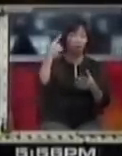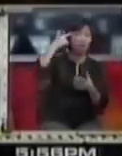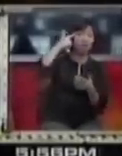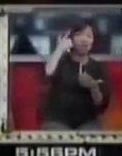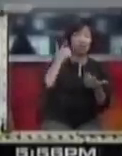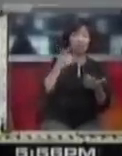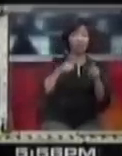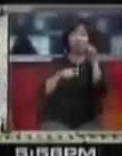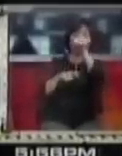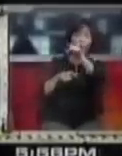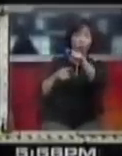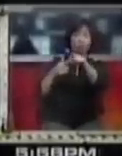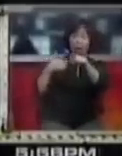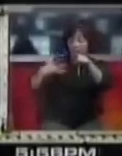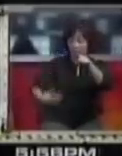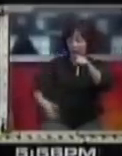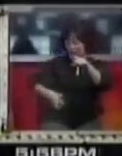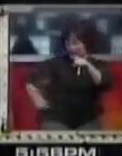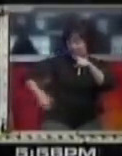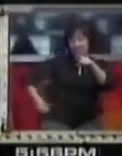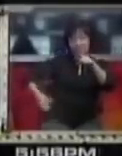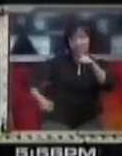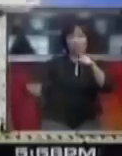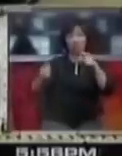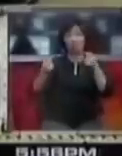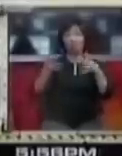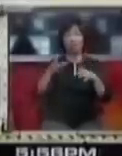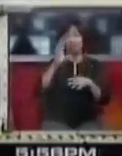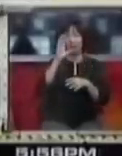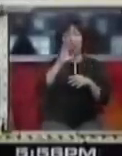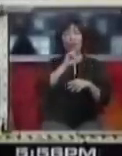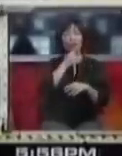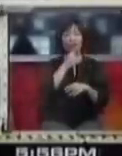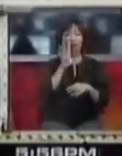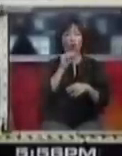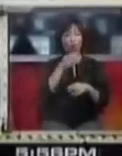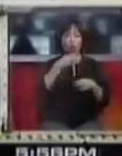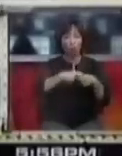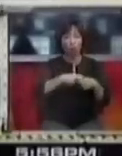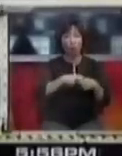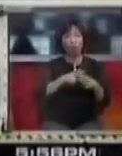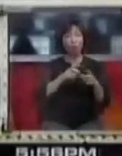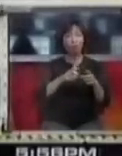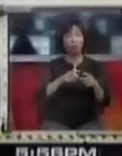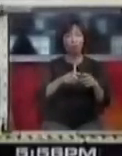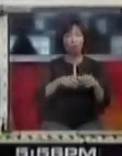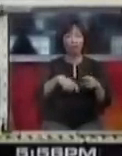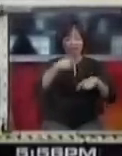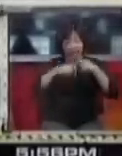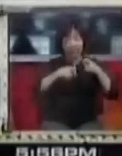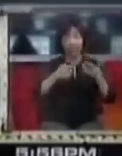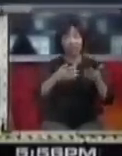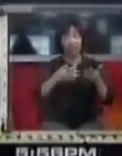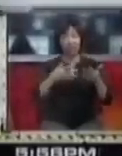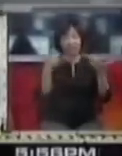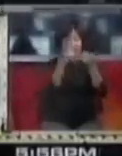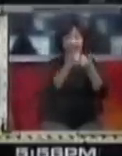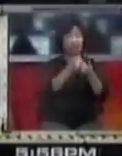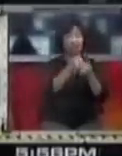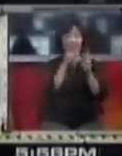kalye, dukutan po. Doon sa kasahan dyan na matanda. Kaya nahirapan baka makasagi,